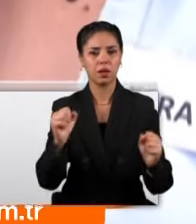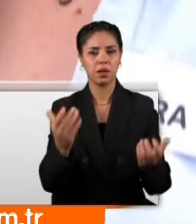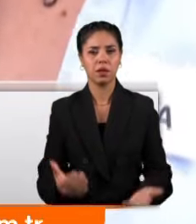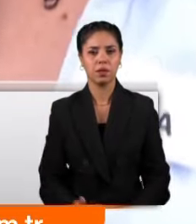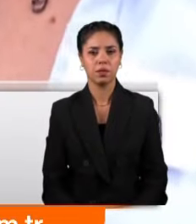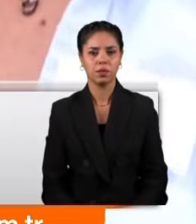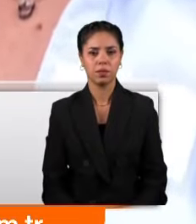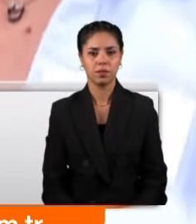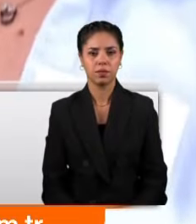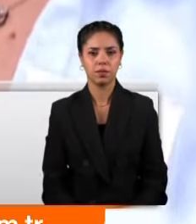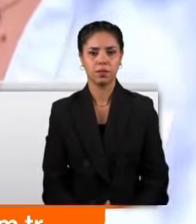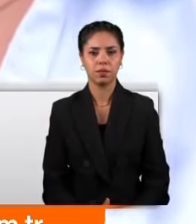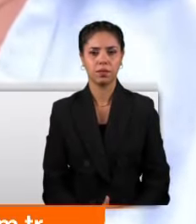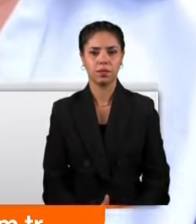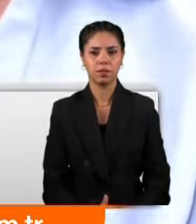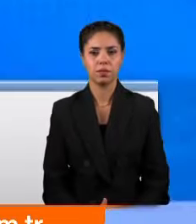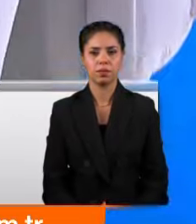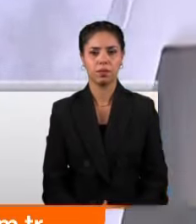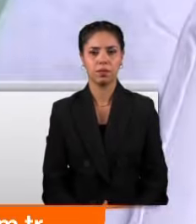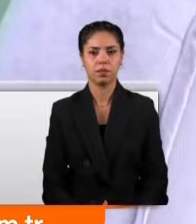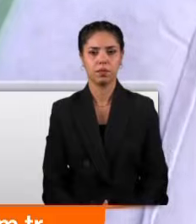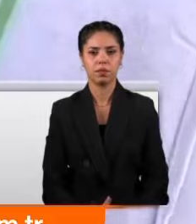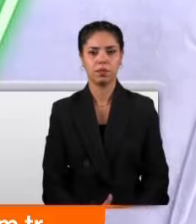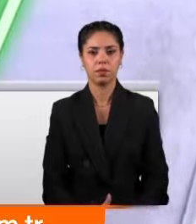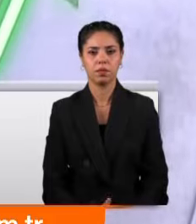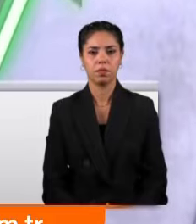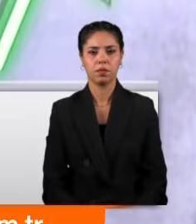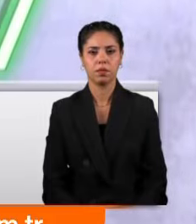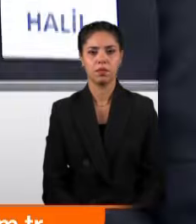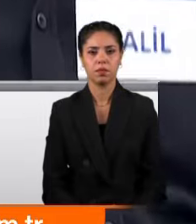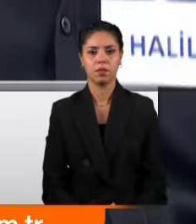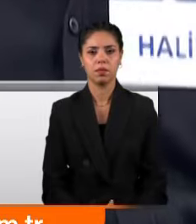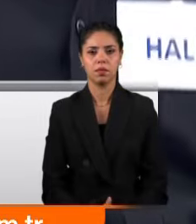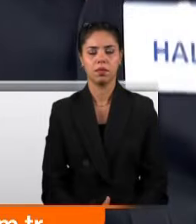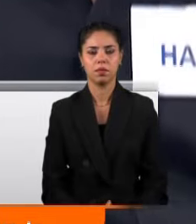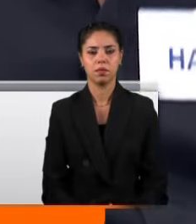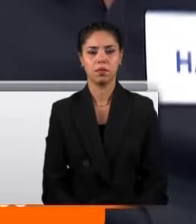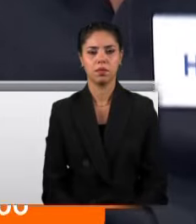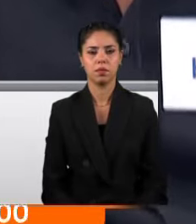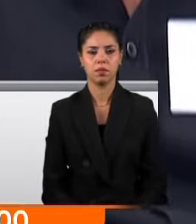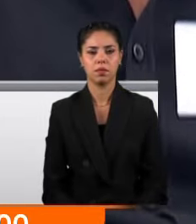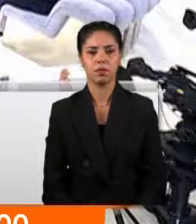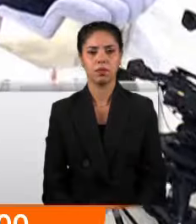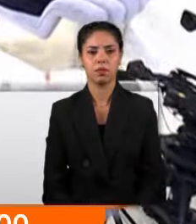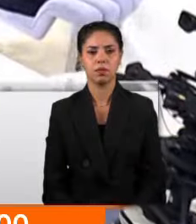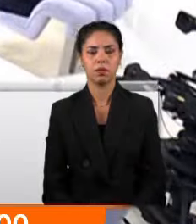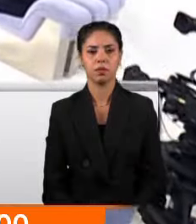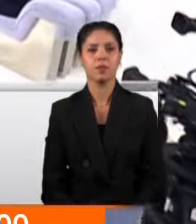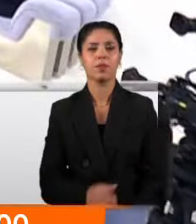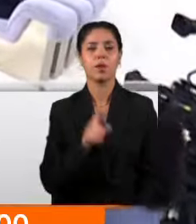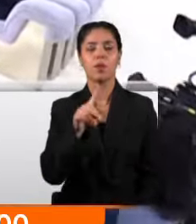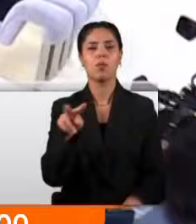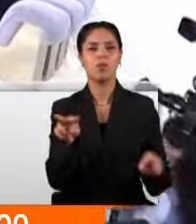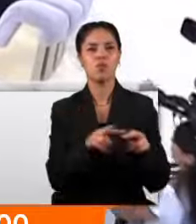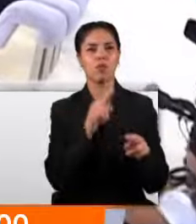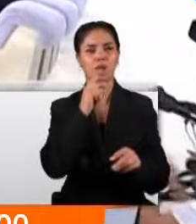balım. İşte seni asla zor durumda bırakmayacağım. Bu adamın borçlarını ödüyorum şu anda. Uçurumdan aşağıya atmışız kendimizi. Her şey Müge